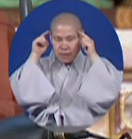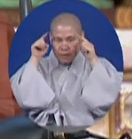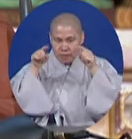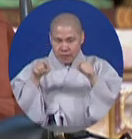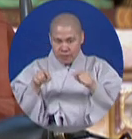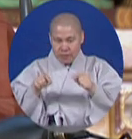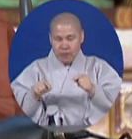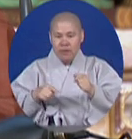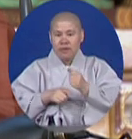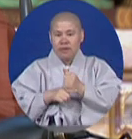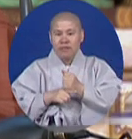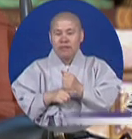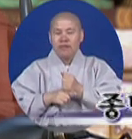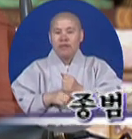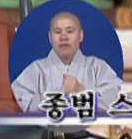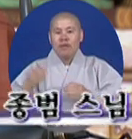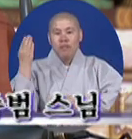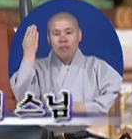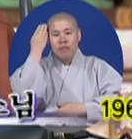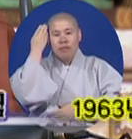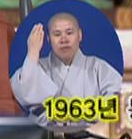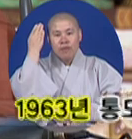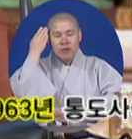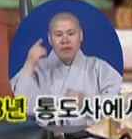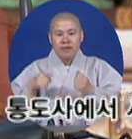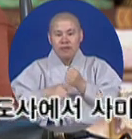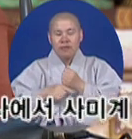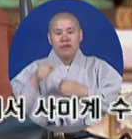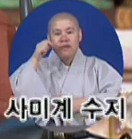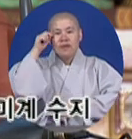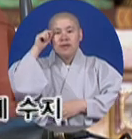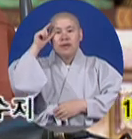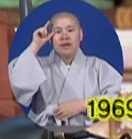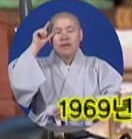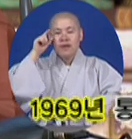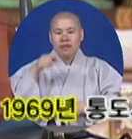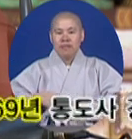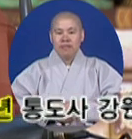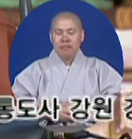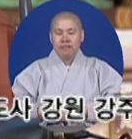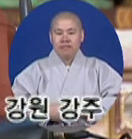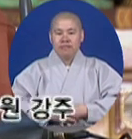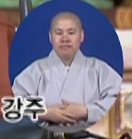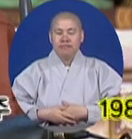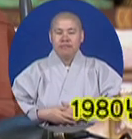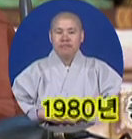어리석음이고 보리는 깨달음입니다. 깨달음.